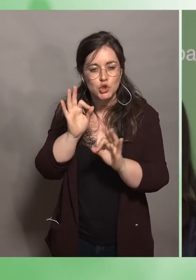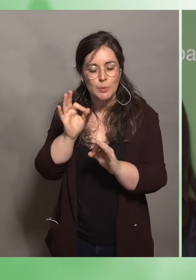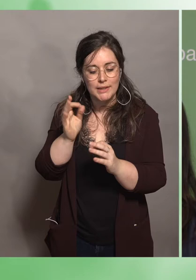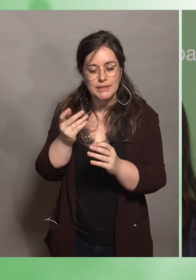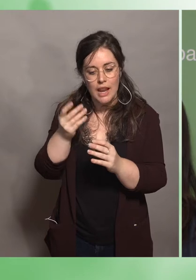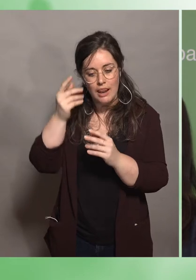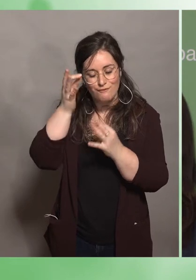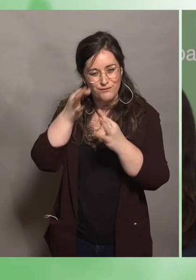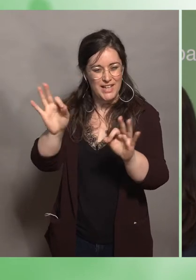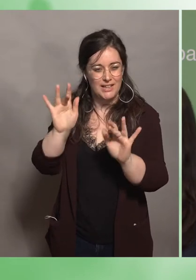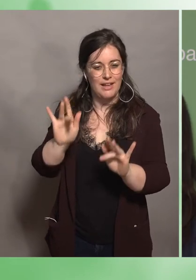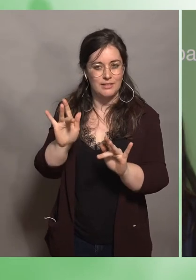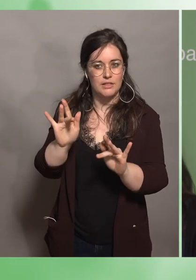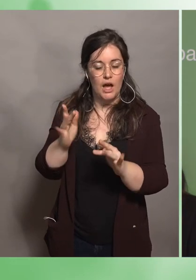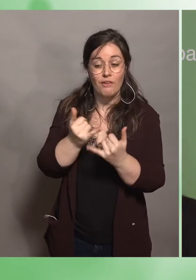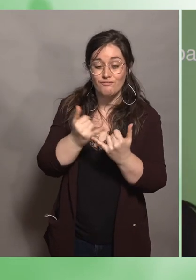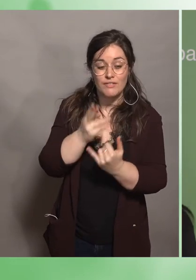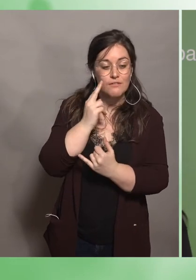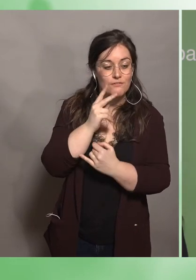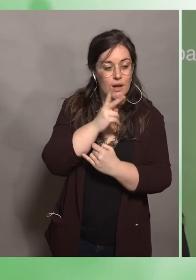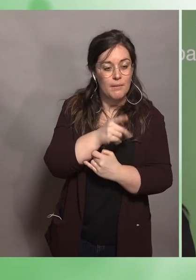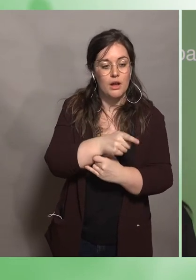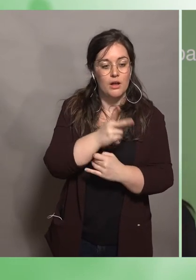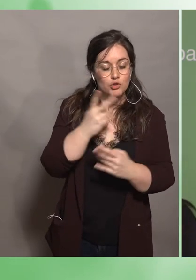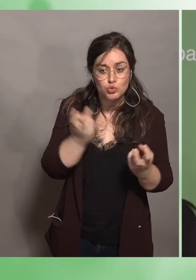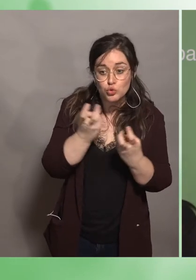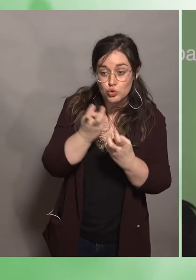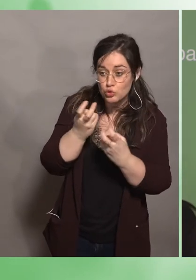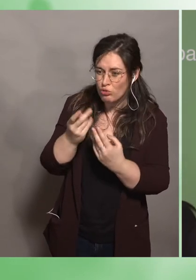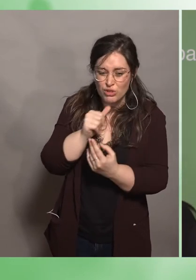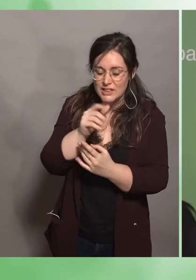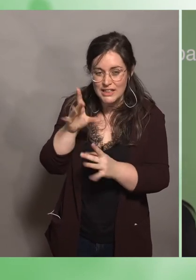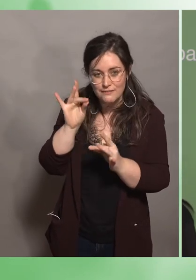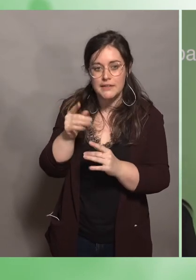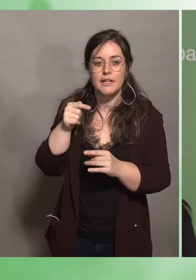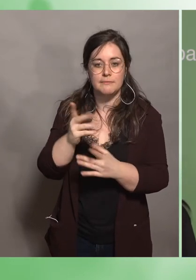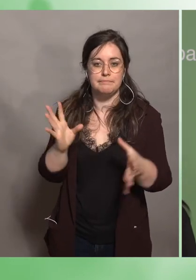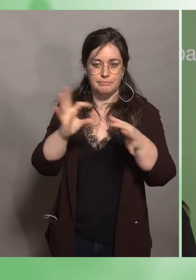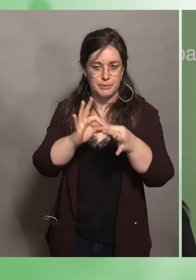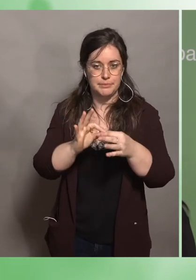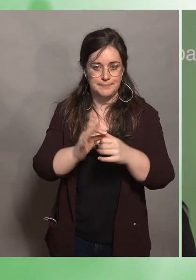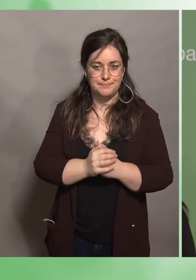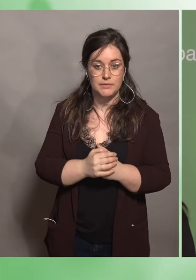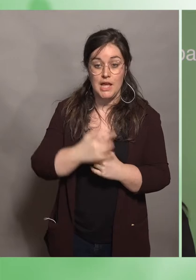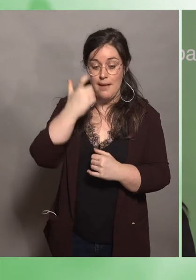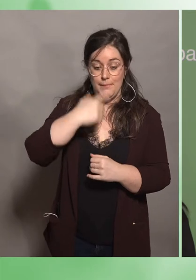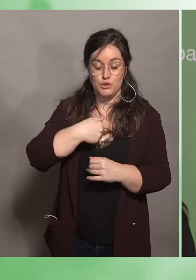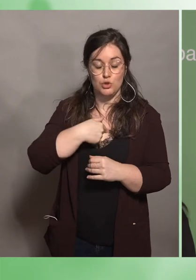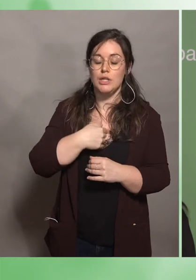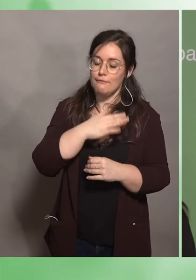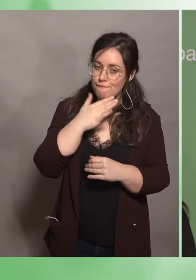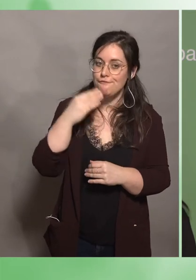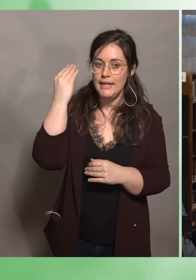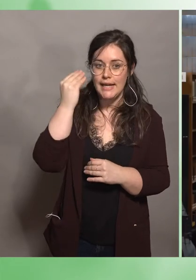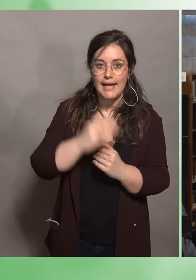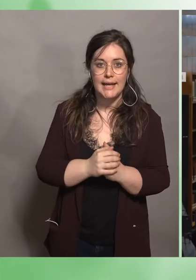Menschen haben und wie Unternehmen diese Fähigkeiten dringend suchen und nicht finden. Ich habe persönlich dabei sehr, sehr viel gelernt,